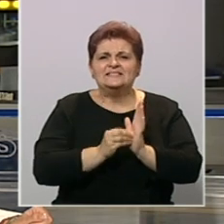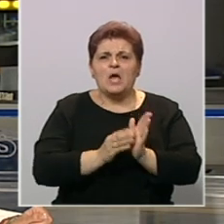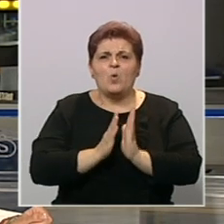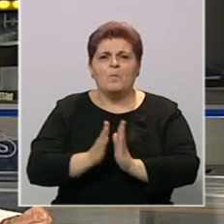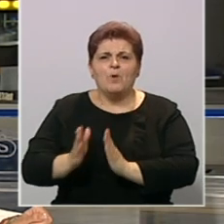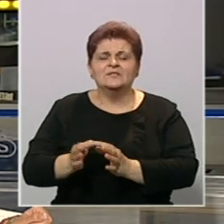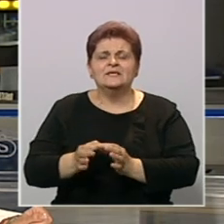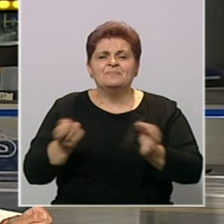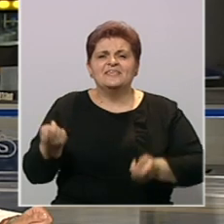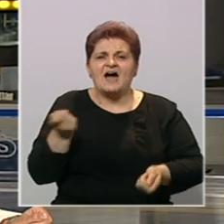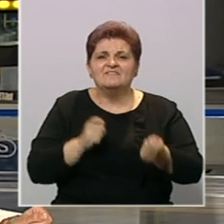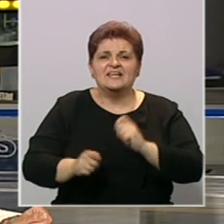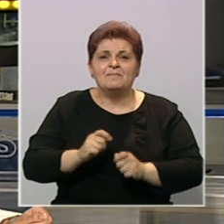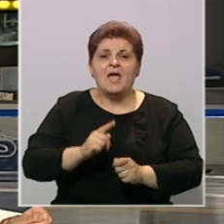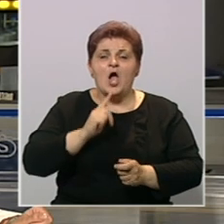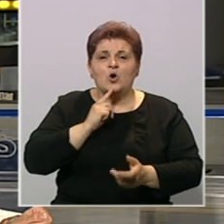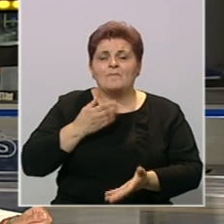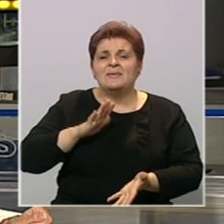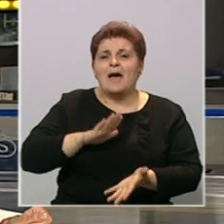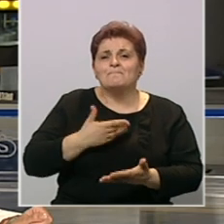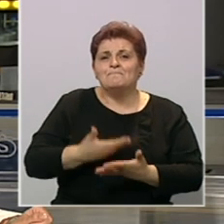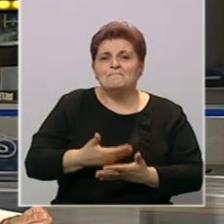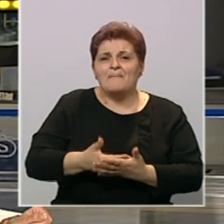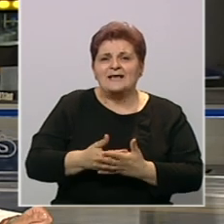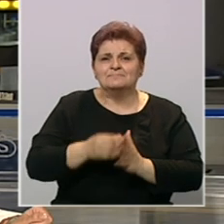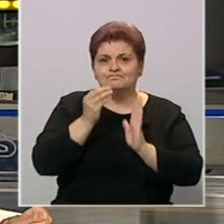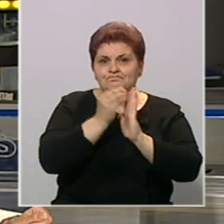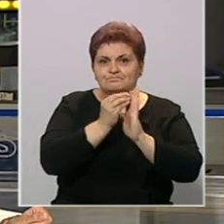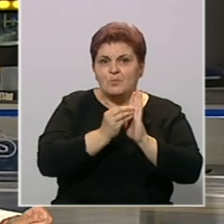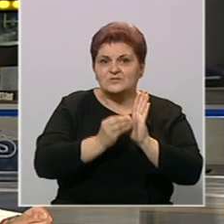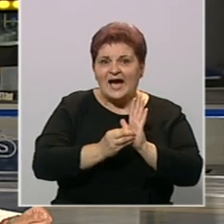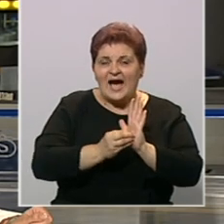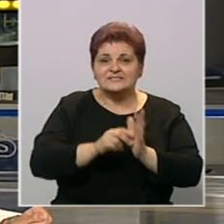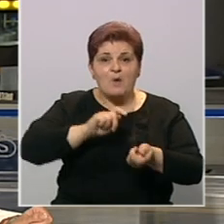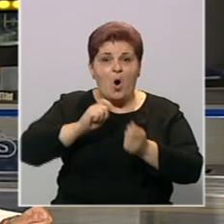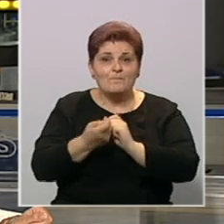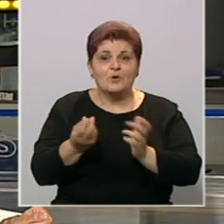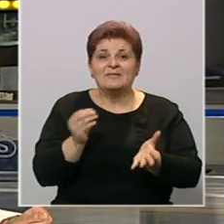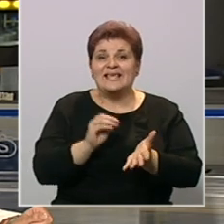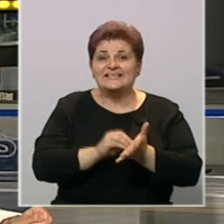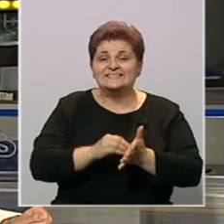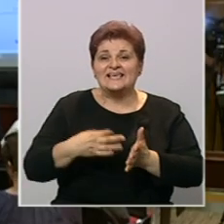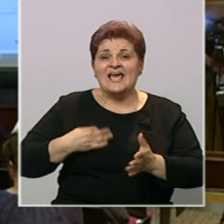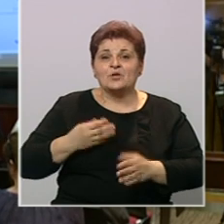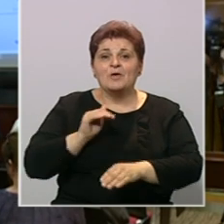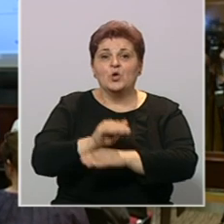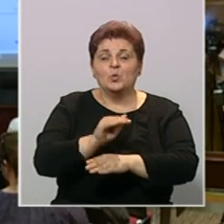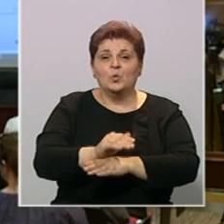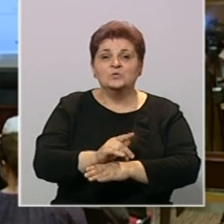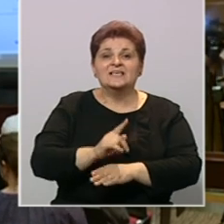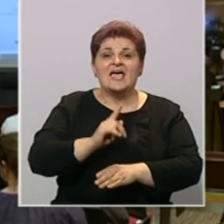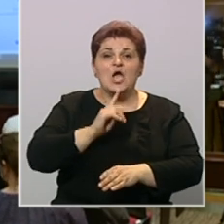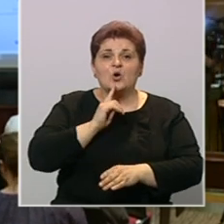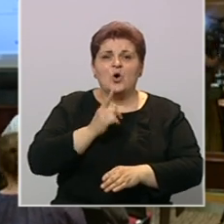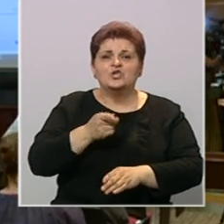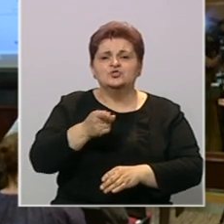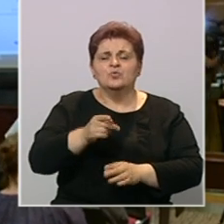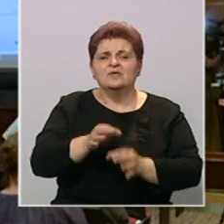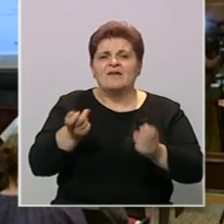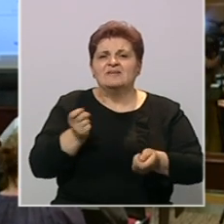postupku javnih nabavki, koja bi bila bazirana na statističkim podacima o promjenama cijena robe i usluga koje su predmet javne